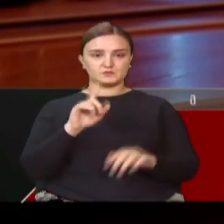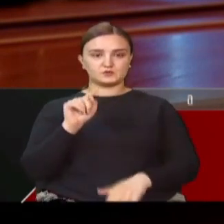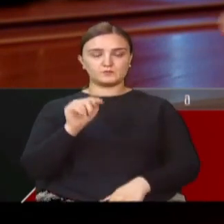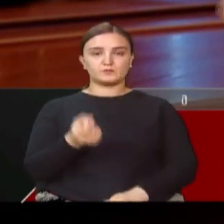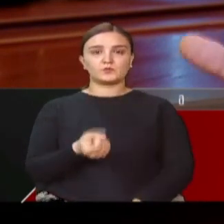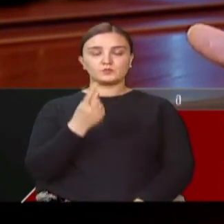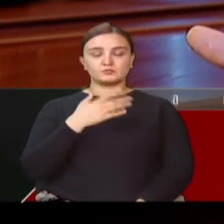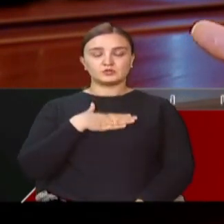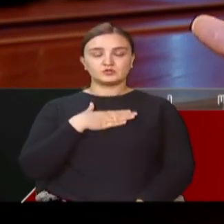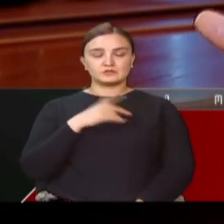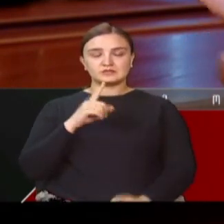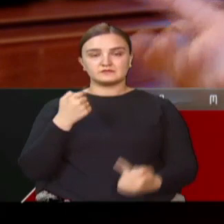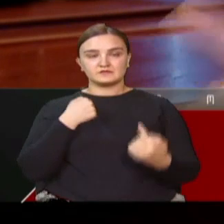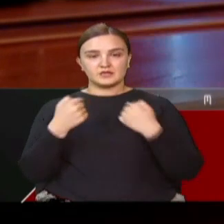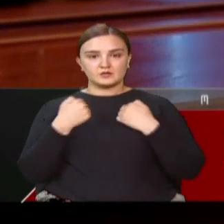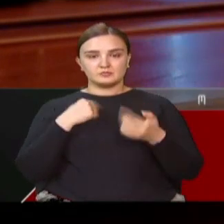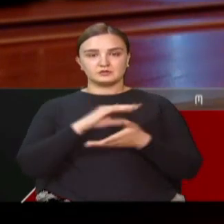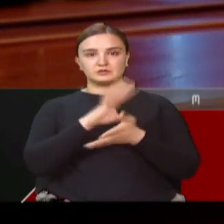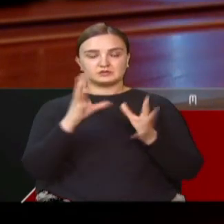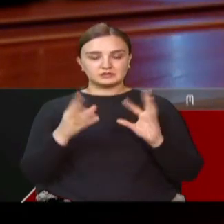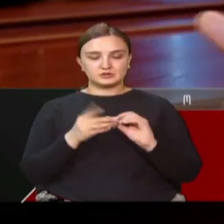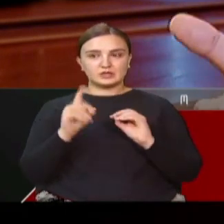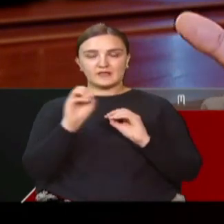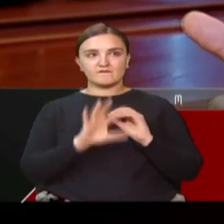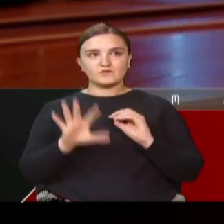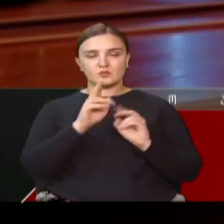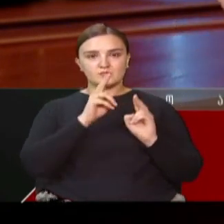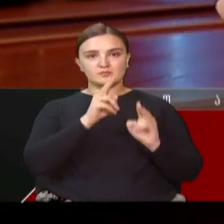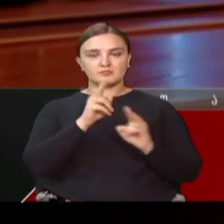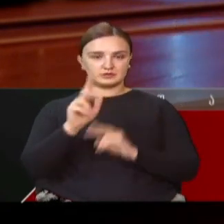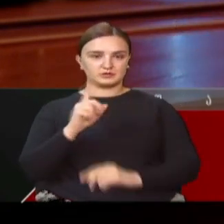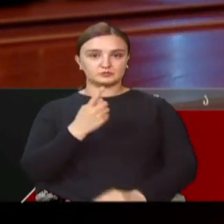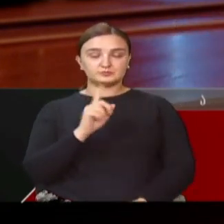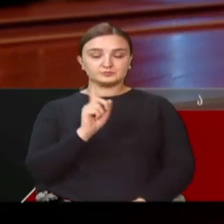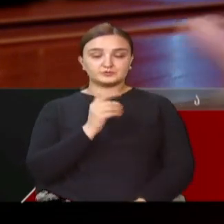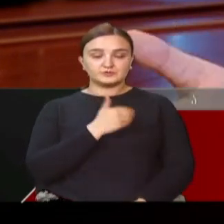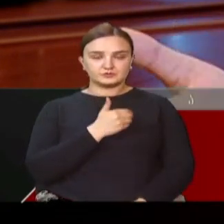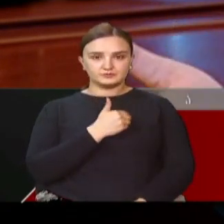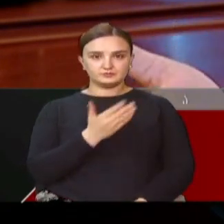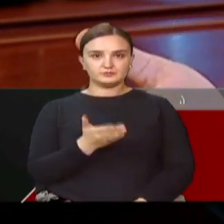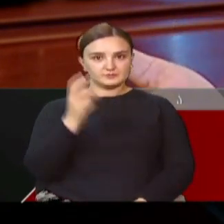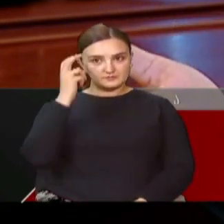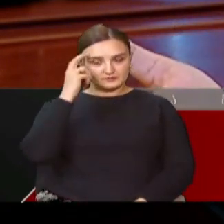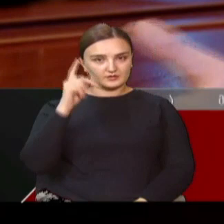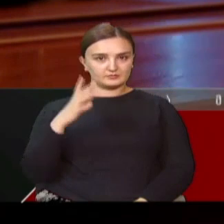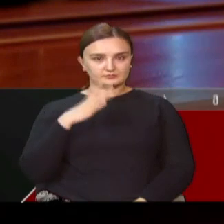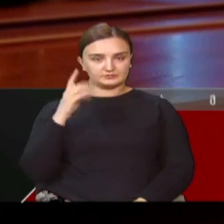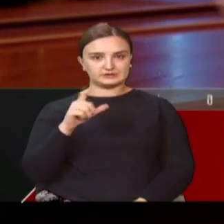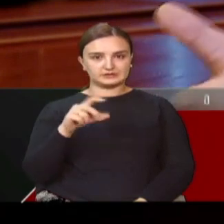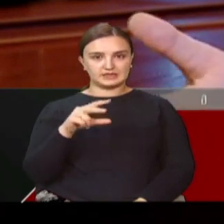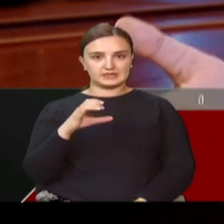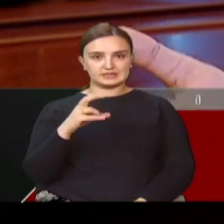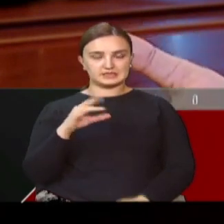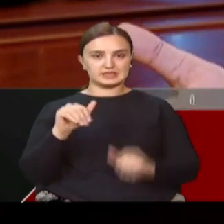turme, ჩვენ რას წვალობთ საერთოდ ან აი ევროპაში რატო დავდივართ საერთოდ? Რა გვინდა აგერ ყოფილა კიევში ზელენსკის გადაწყვეტილება